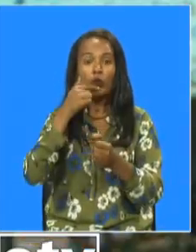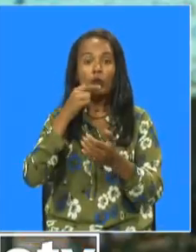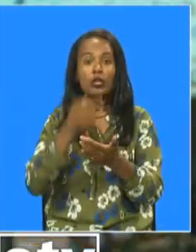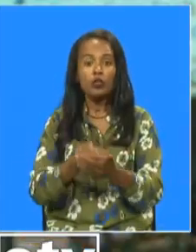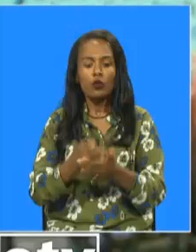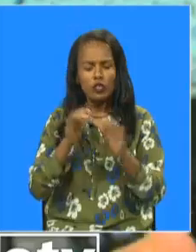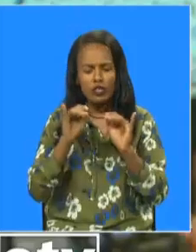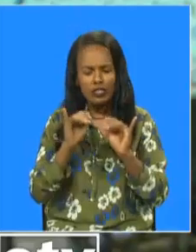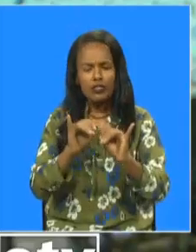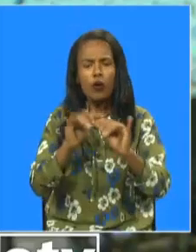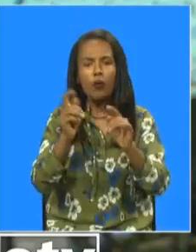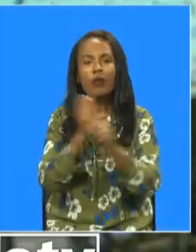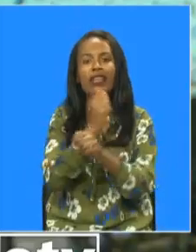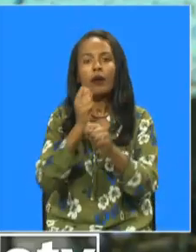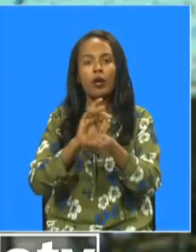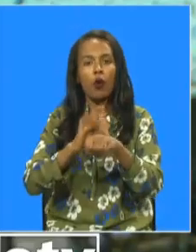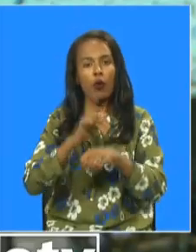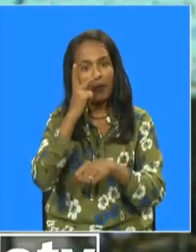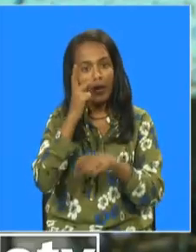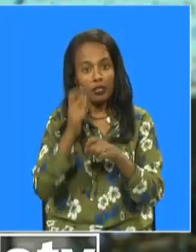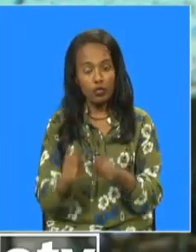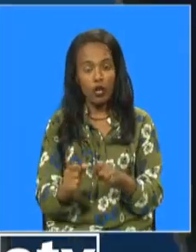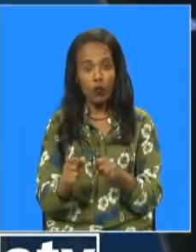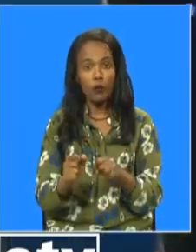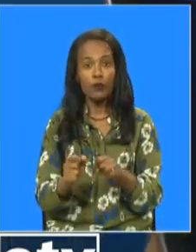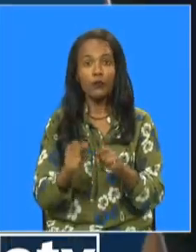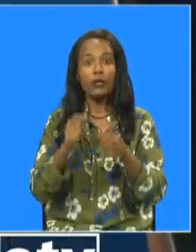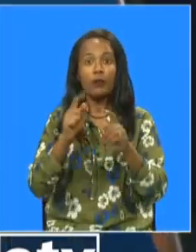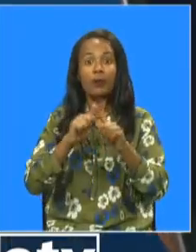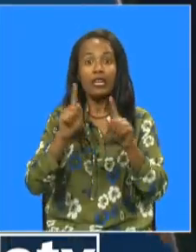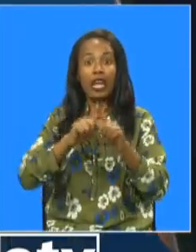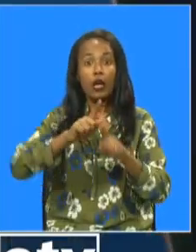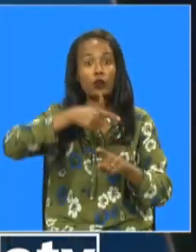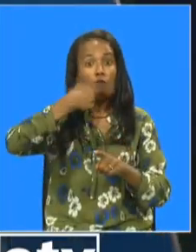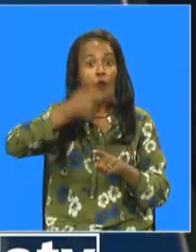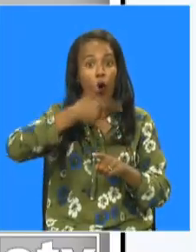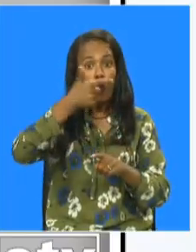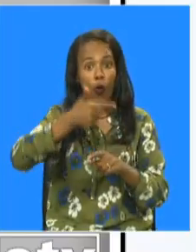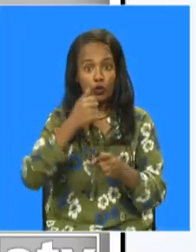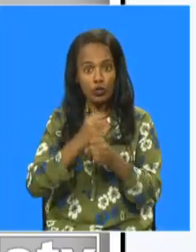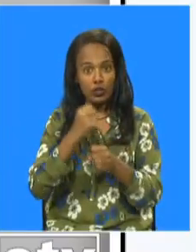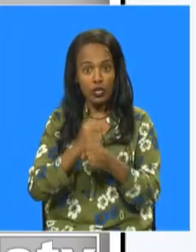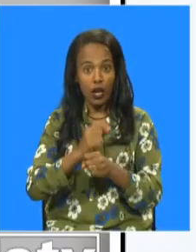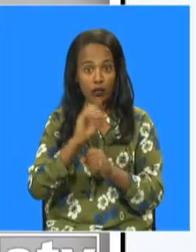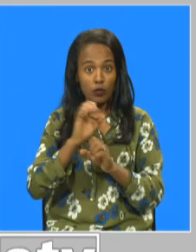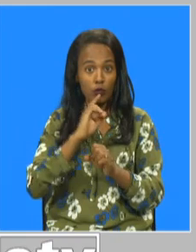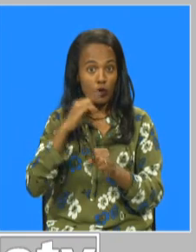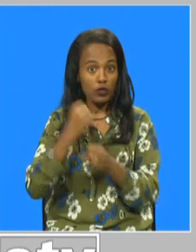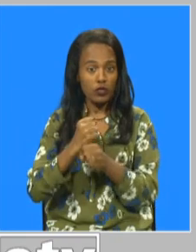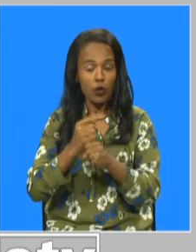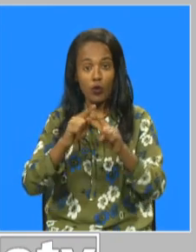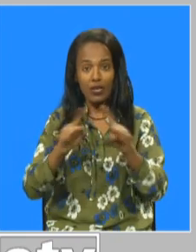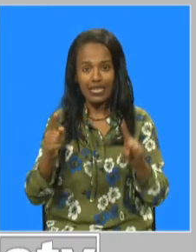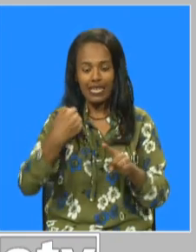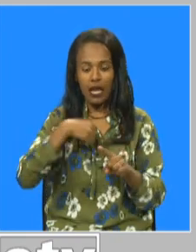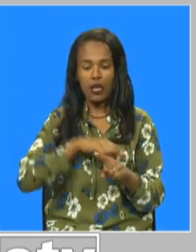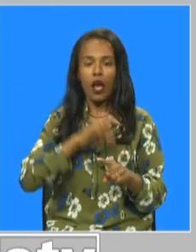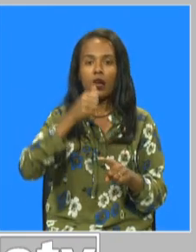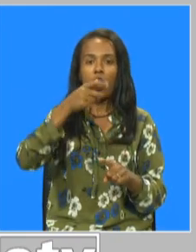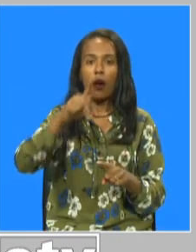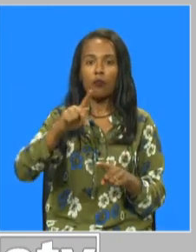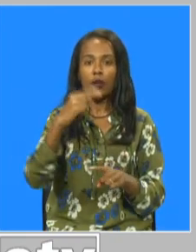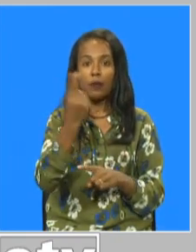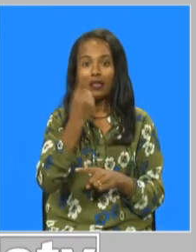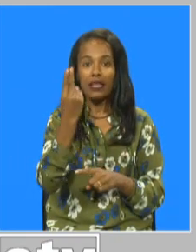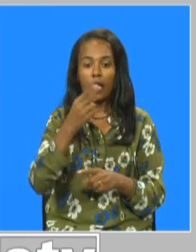እዛው በመተግበሪያው ላይ ማየት ይችላሉ። በነገራችን ላይ በተለያዩ ቋንቋዎች እንዲሰራ ተደርጎ ነው የተሰራው። ነገር ግን የእኛን አፕሊኬሽን